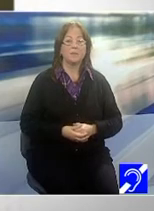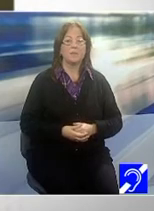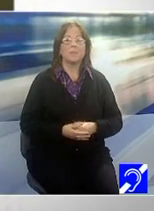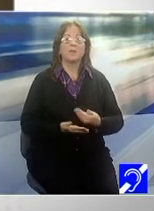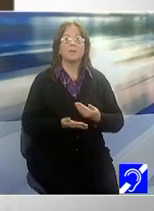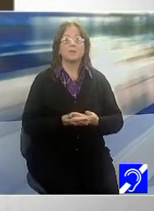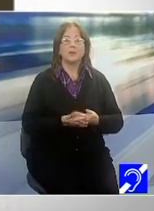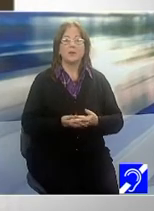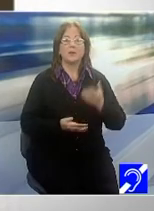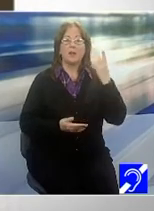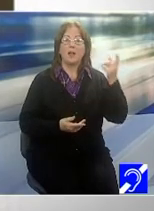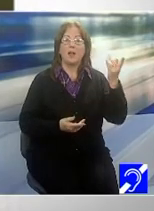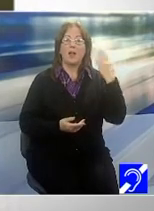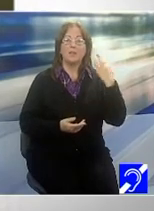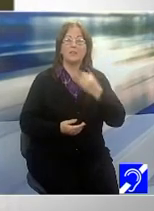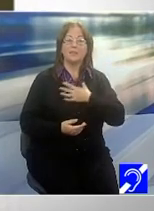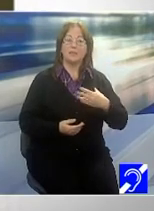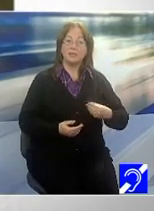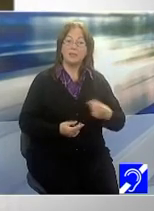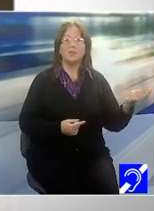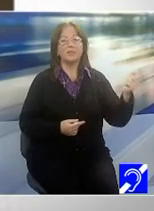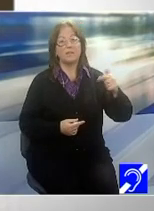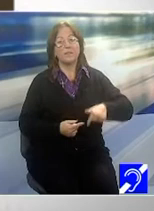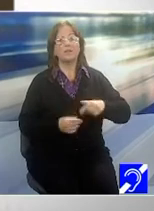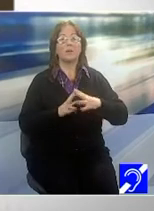și-a făcut timp să vină să viziteze a fost extraordinar.